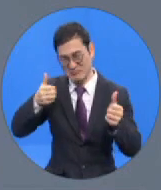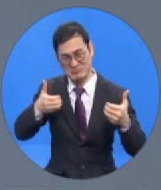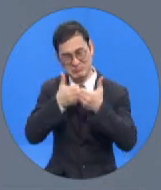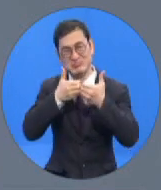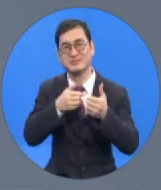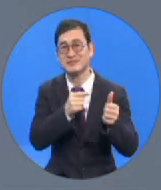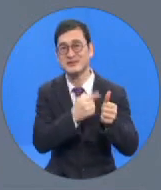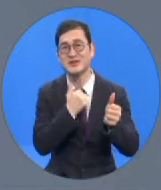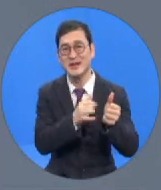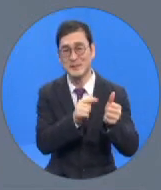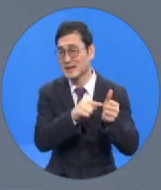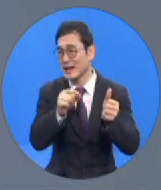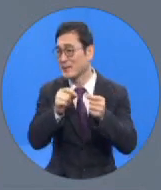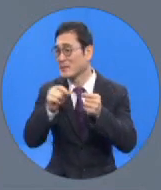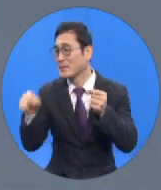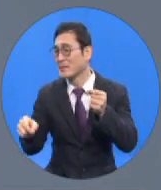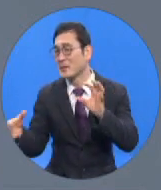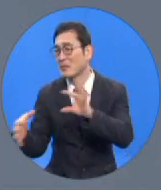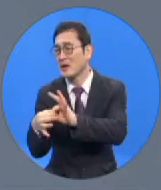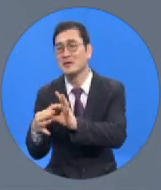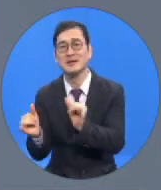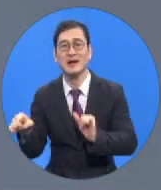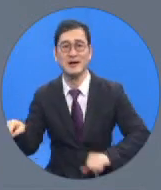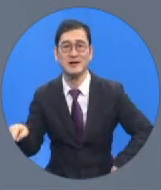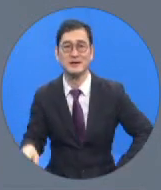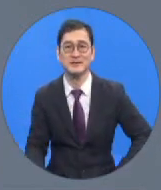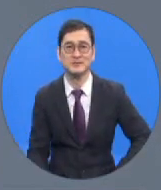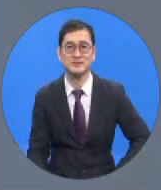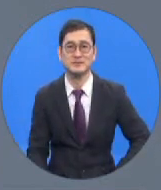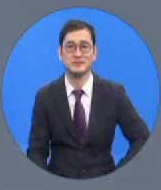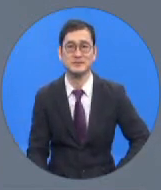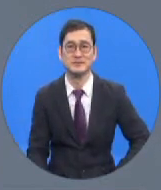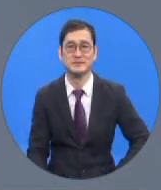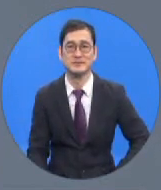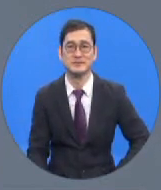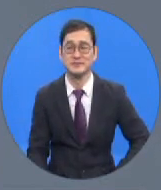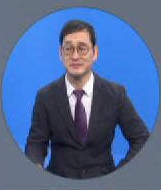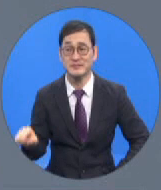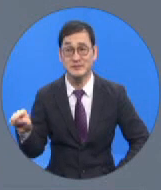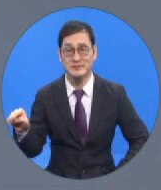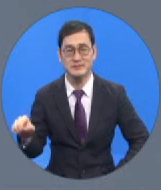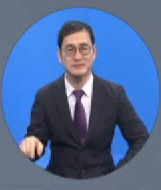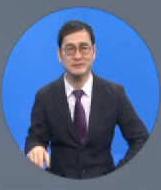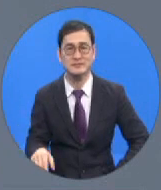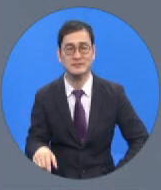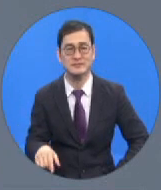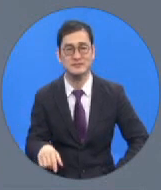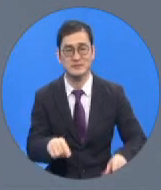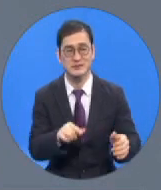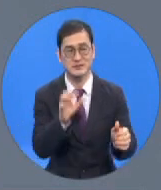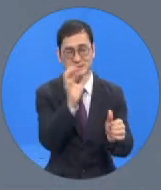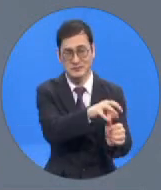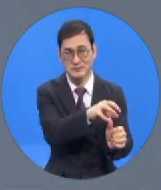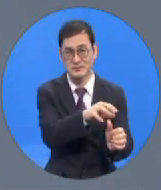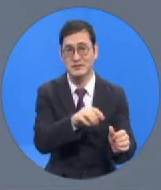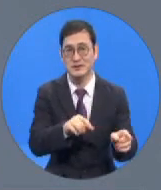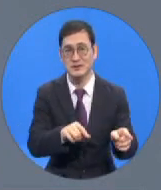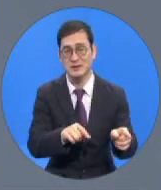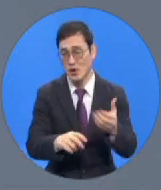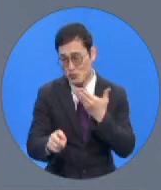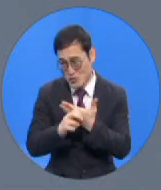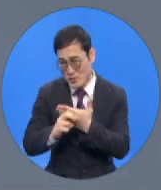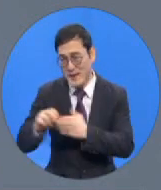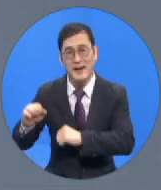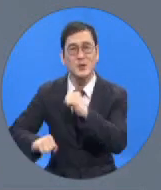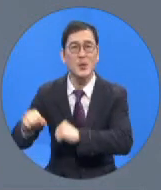중앙지검장은 당시에 대검 반부패 강력부장으로 사실상 김학의 전 차관 출국 금지 위법성 논란에 관여된 것 아니냐 좀